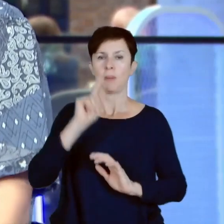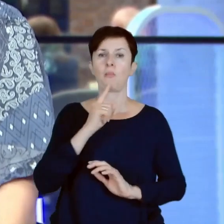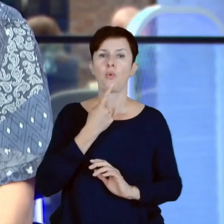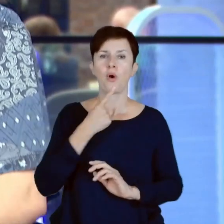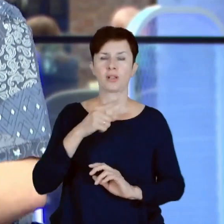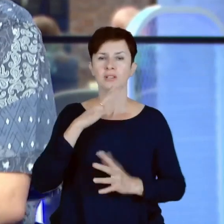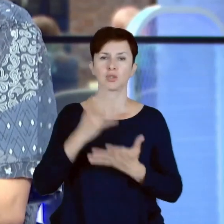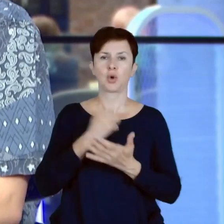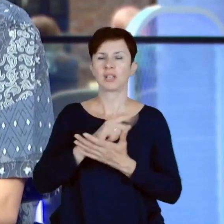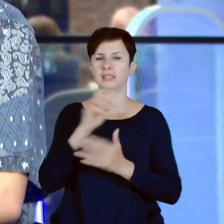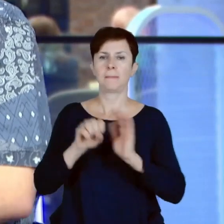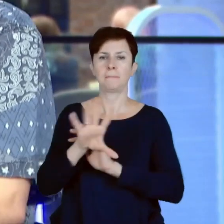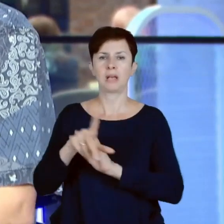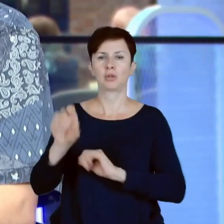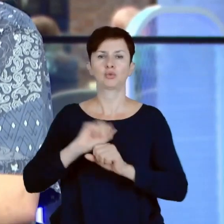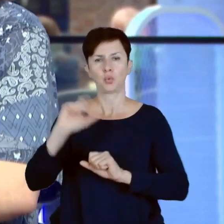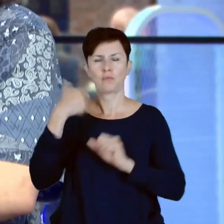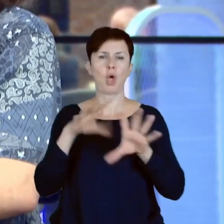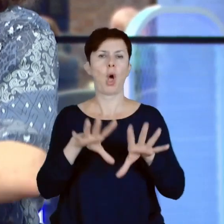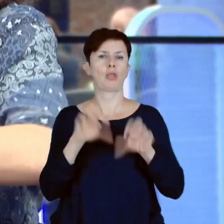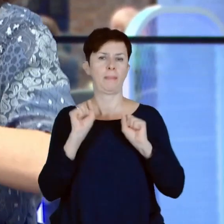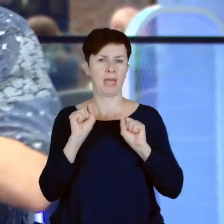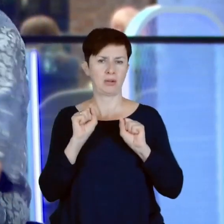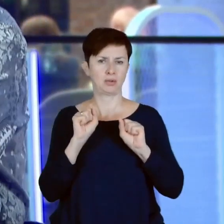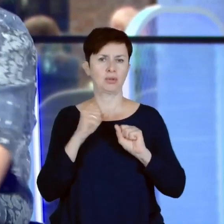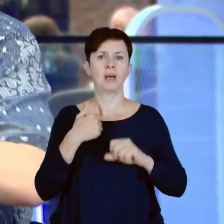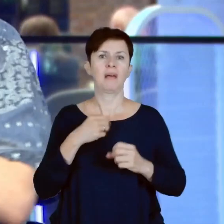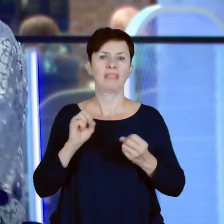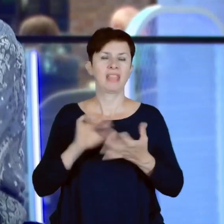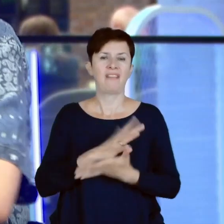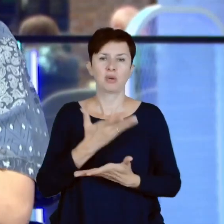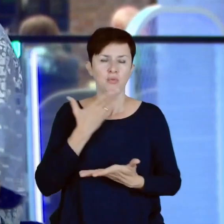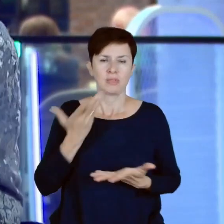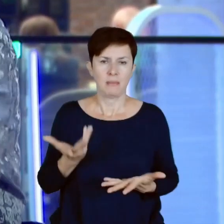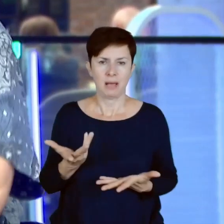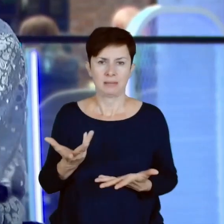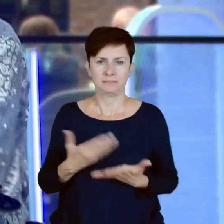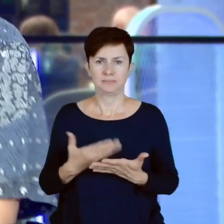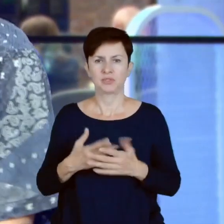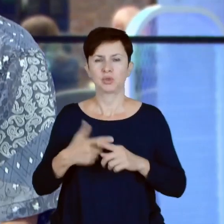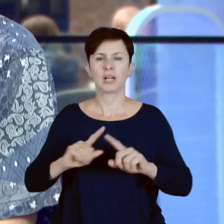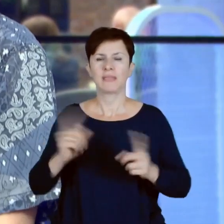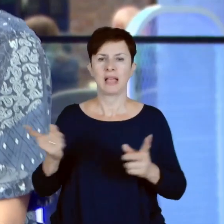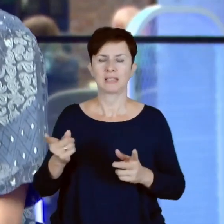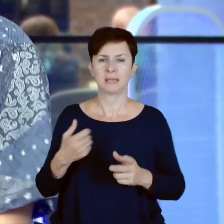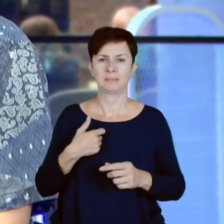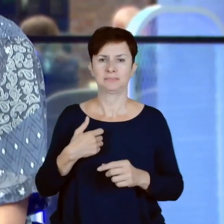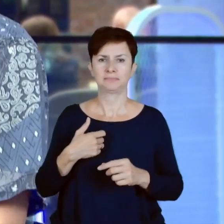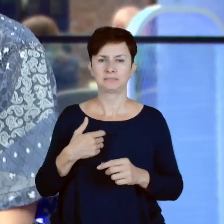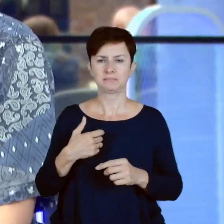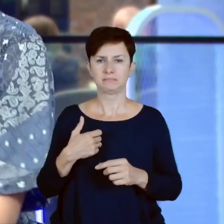głównie są odbiorcami i tu tych nawyków nie mamy, więc trochę inaczej produkujemy nasze funkcjonowanie w przestrzeni